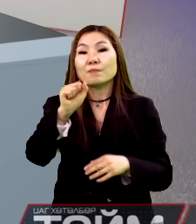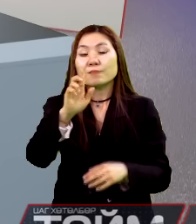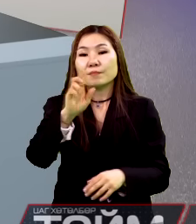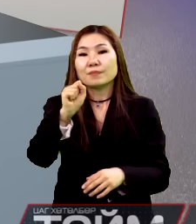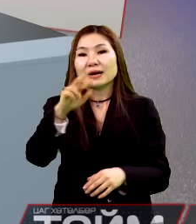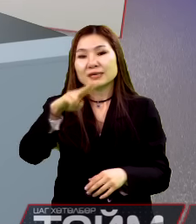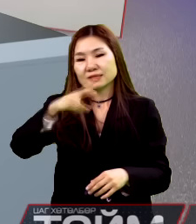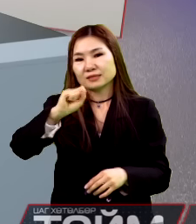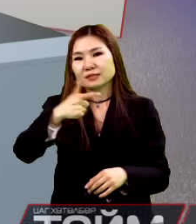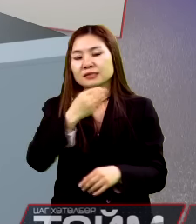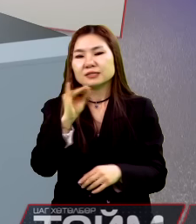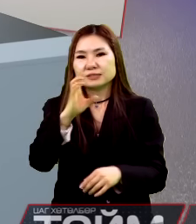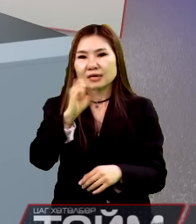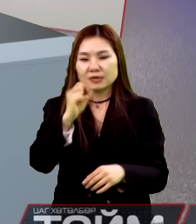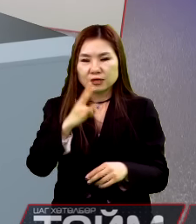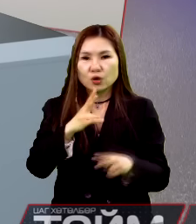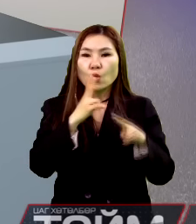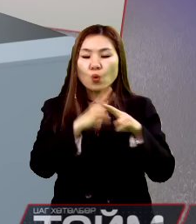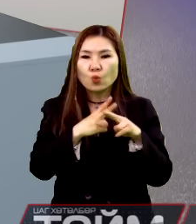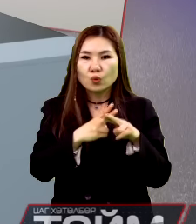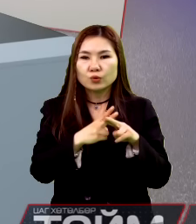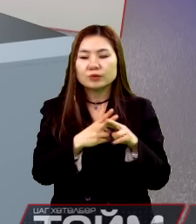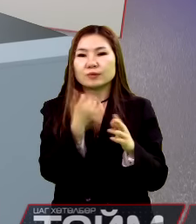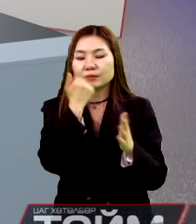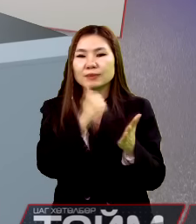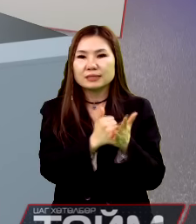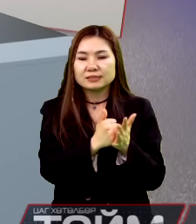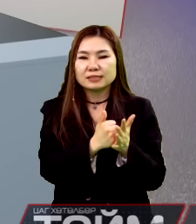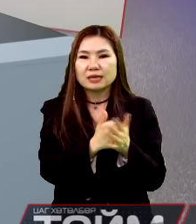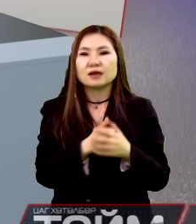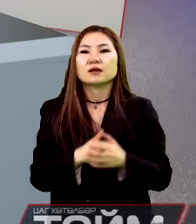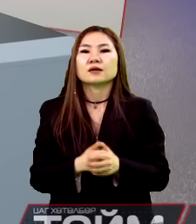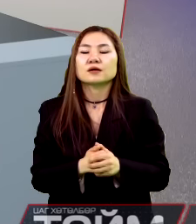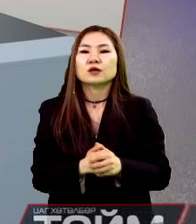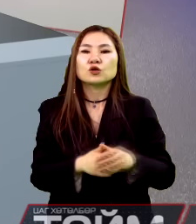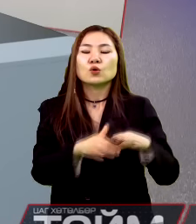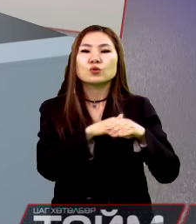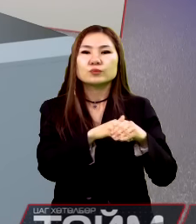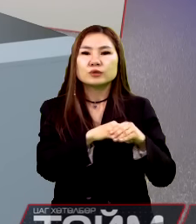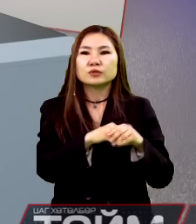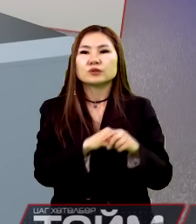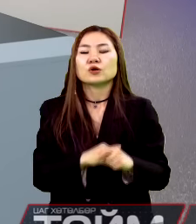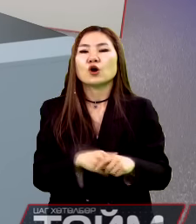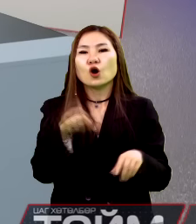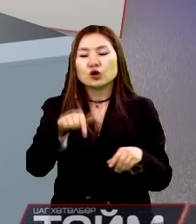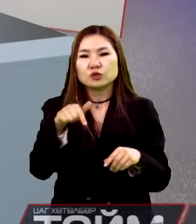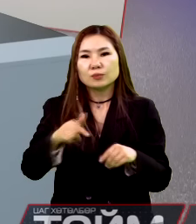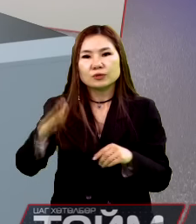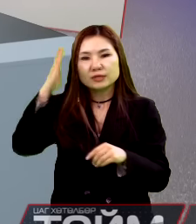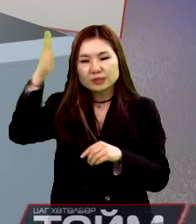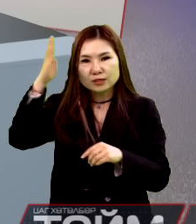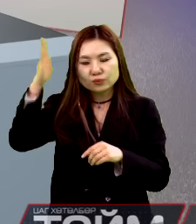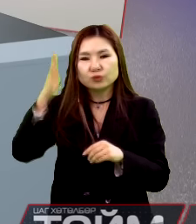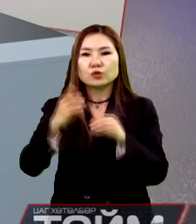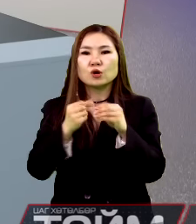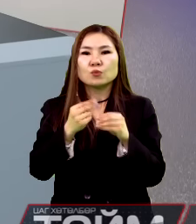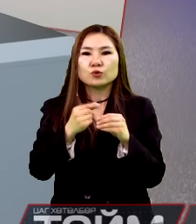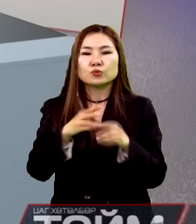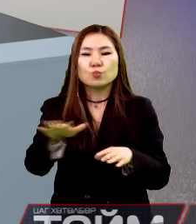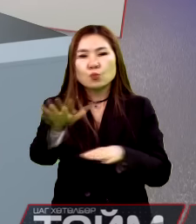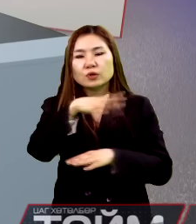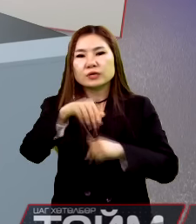тухай хуультай болсон. За энэ баялагуудынхаа тодорхой хоримтлуудыг үүсэх гэстэй одоо болон ирээдүйд хүртэх ёстой гэж